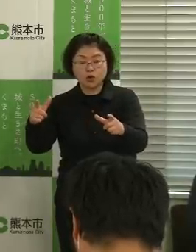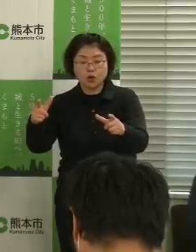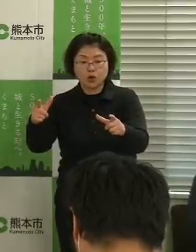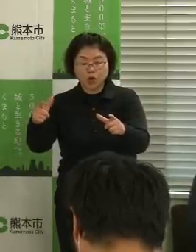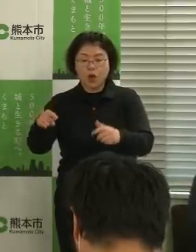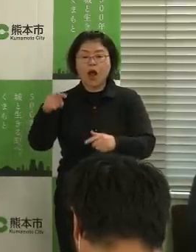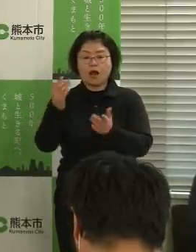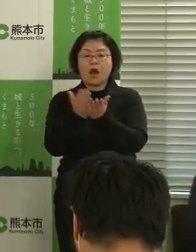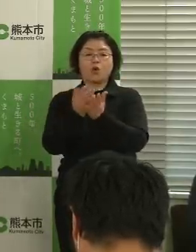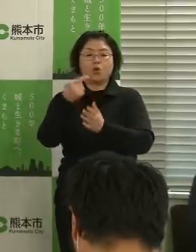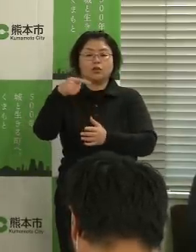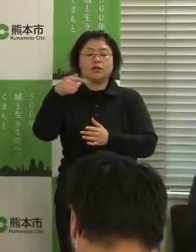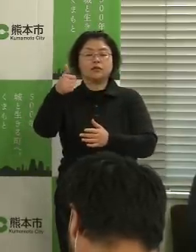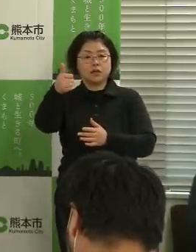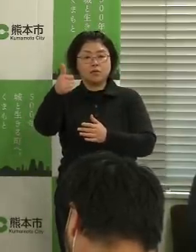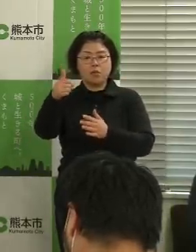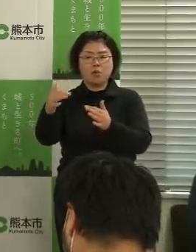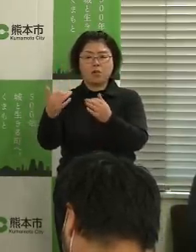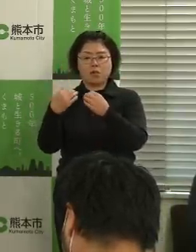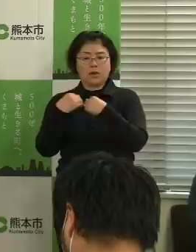か、 はい、 背景